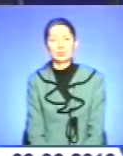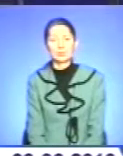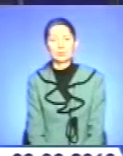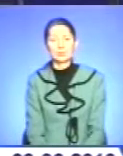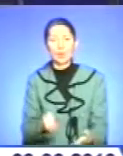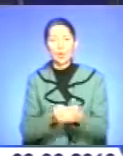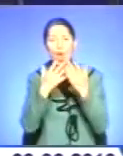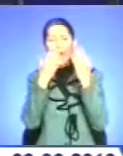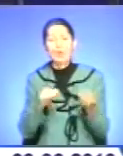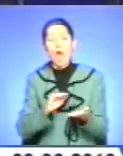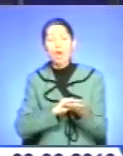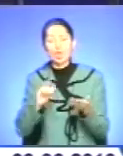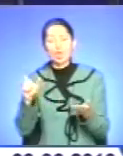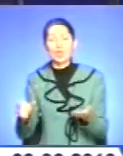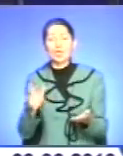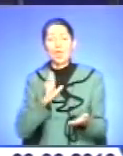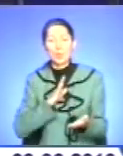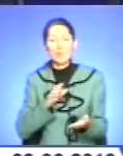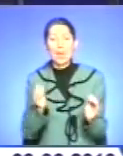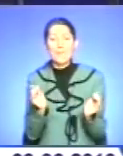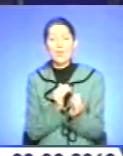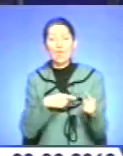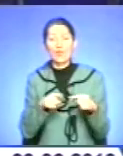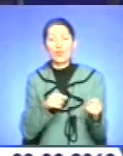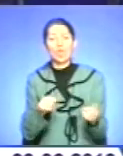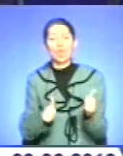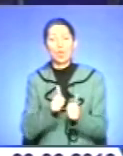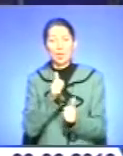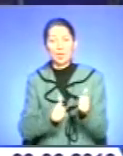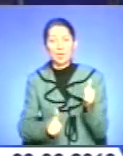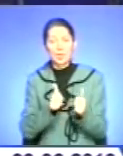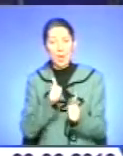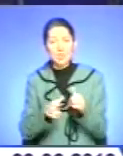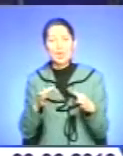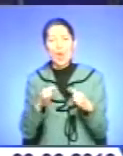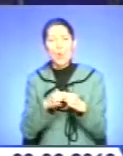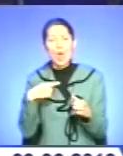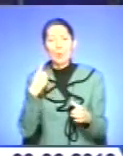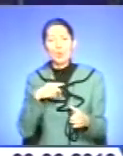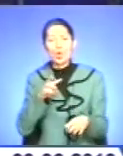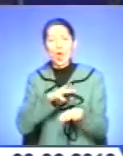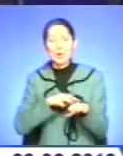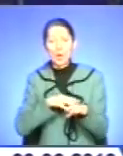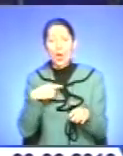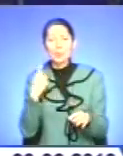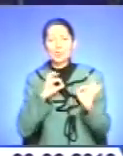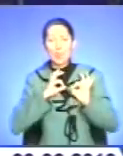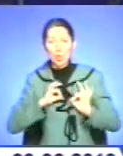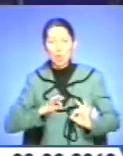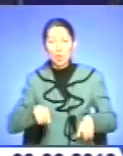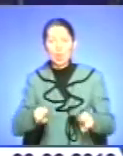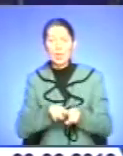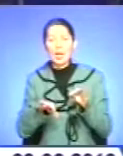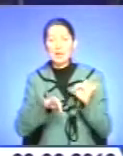До Дня журналіста відбувся міні-футбольний турнір. Змагалися команди обласного УМВС, обласної прокуратури та